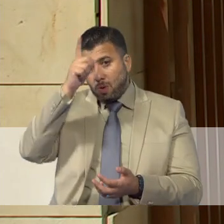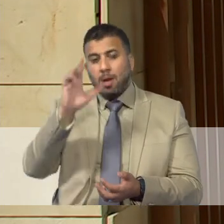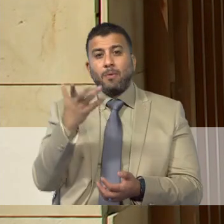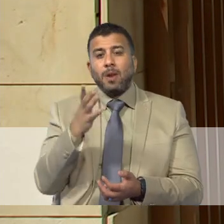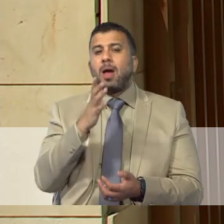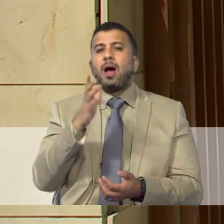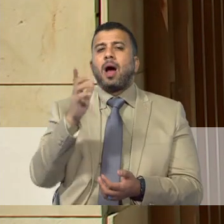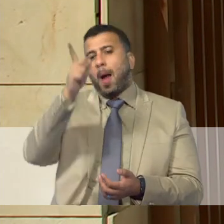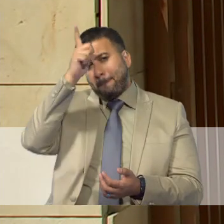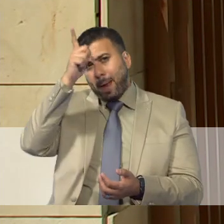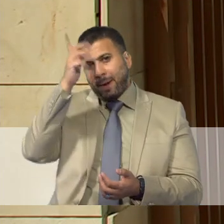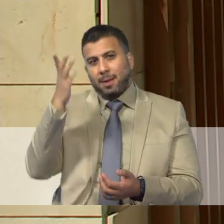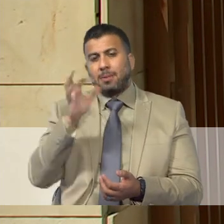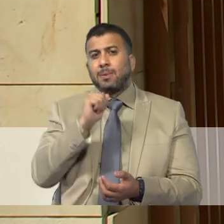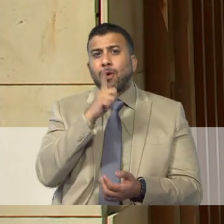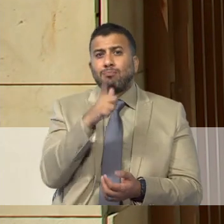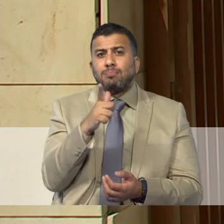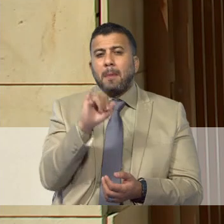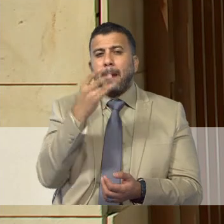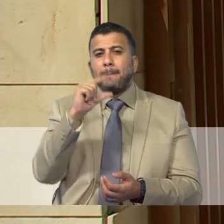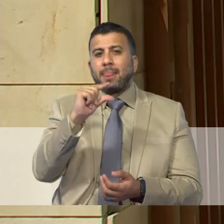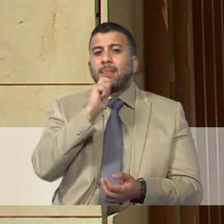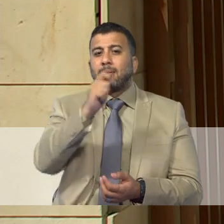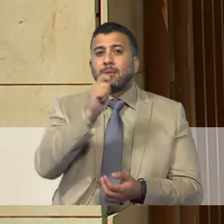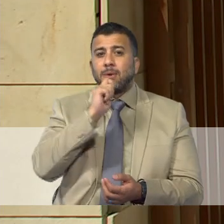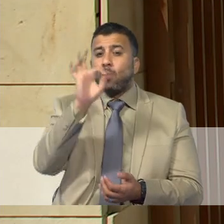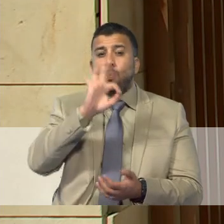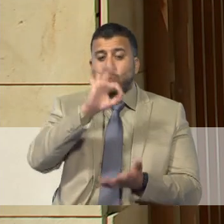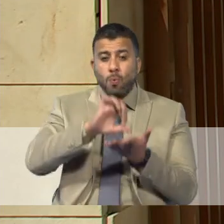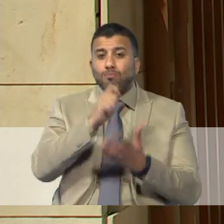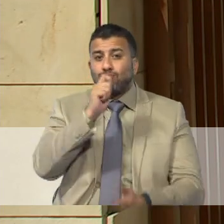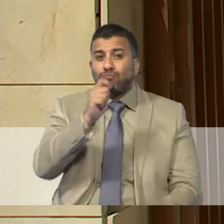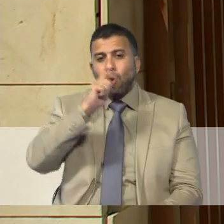عمان. لأخبار دار محمد الجنيدي من المملكة الأردنية الهاشمية.